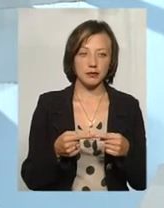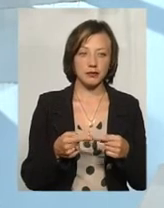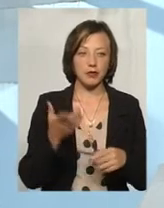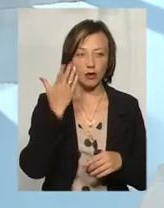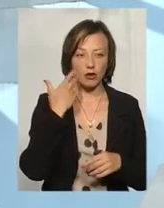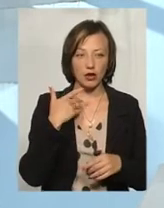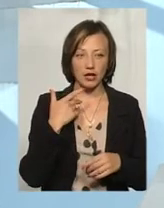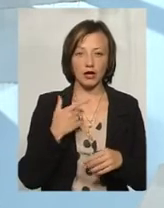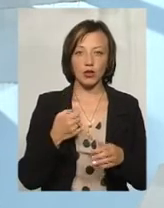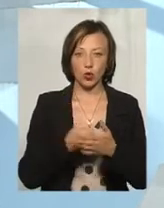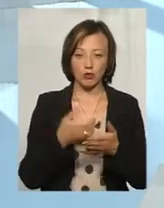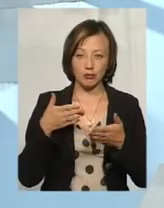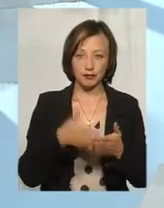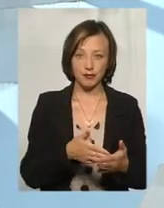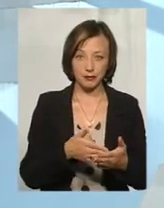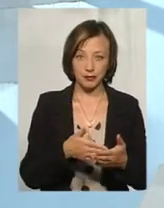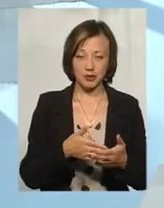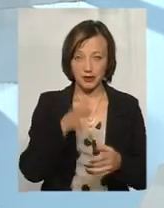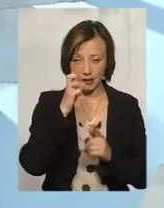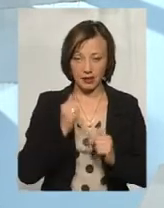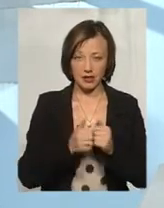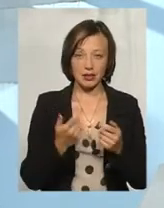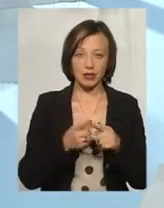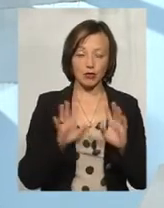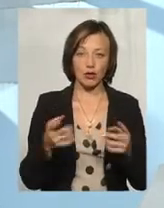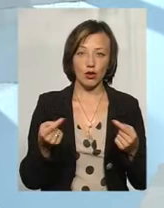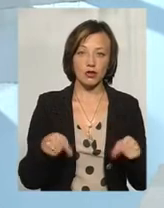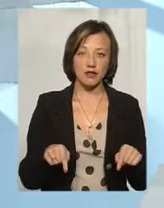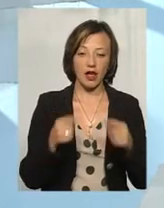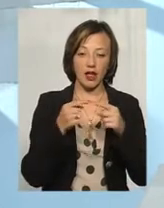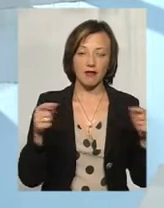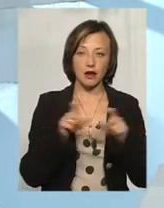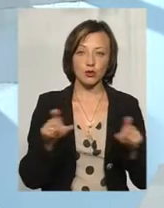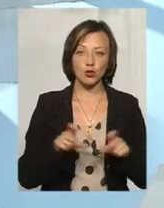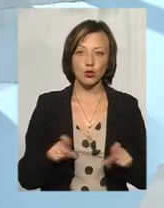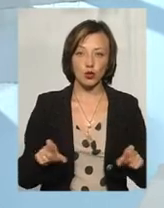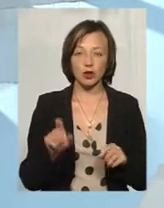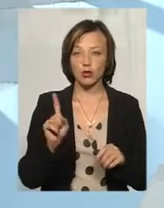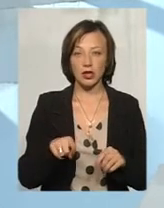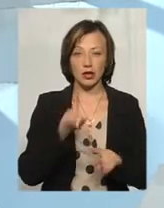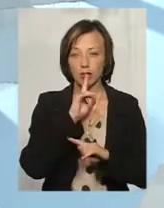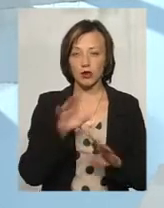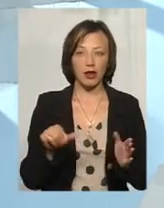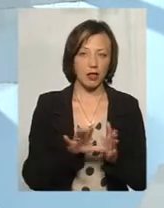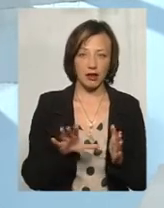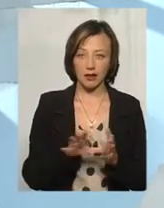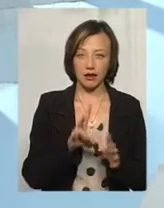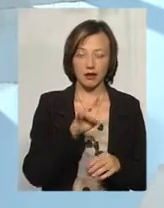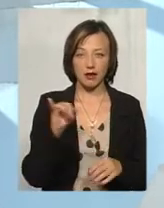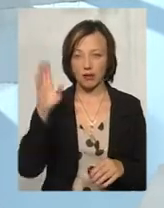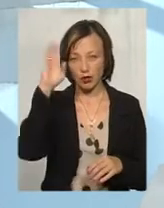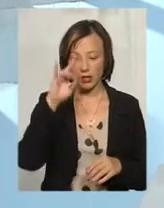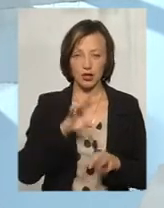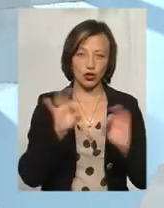коли вона до цієї точки дійде, це буде розвал інфраструктури, і тоді не буде ні електроенергії, ні